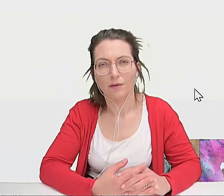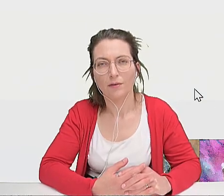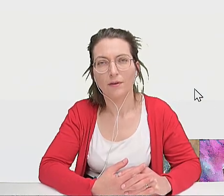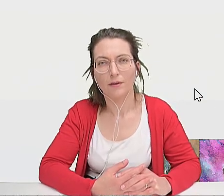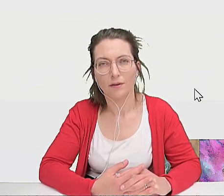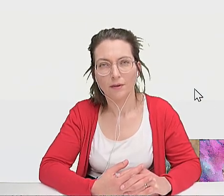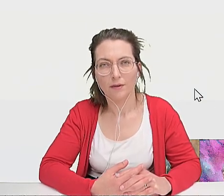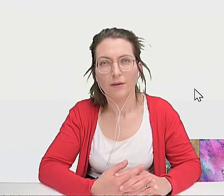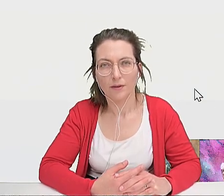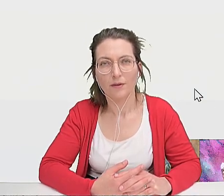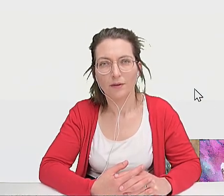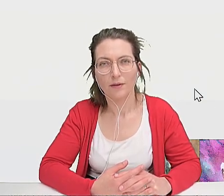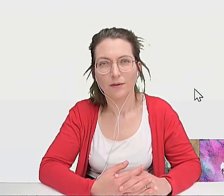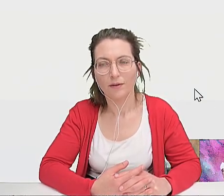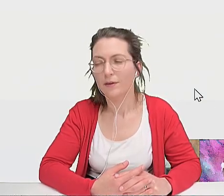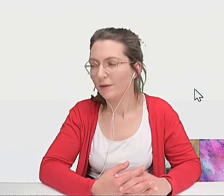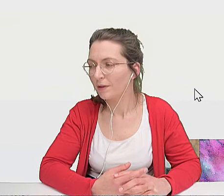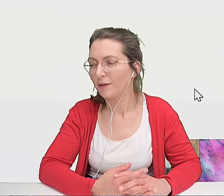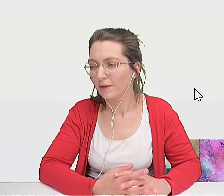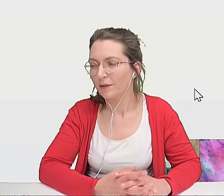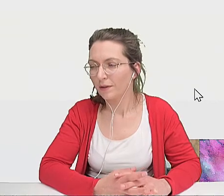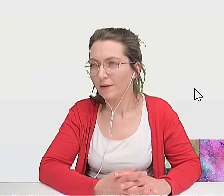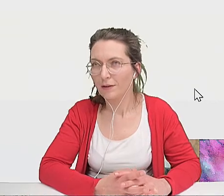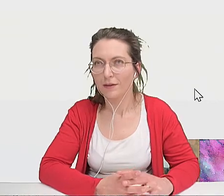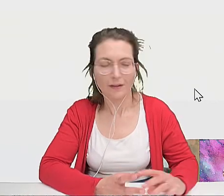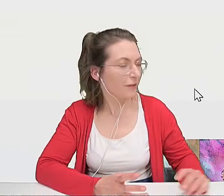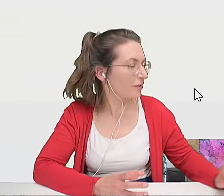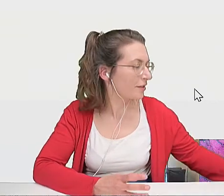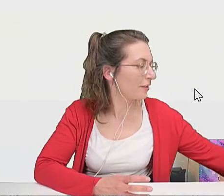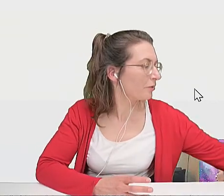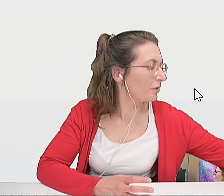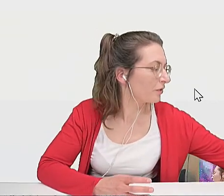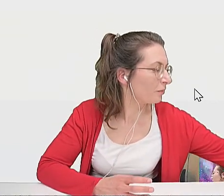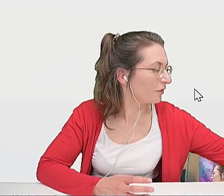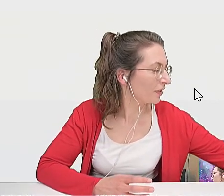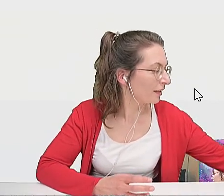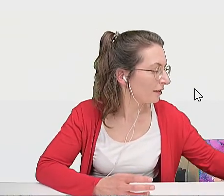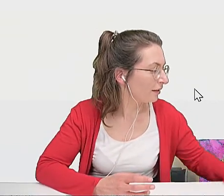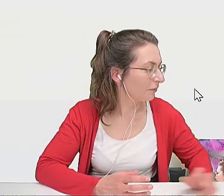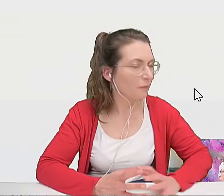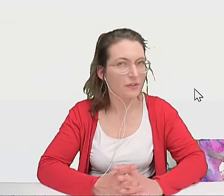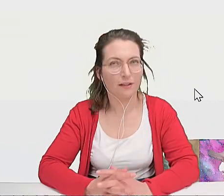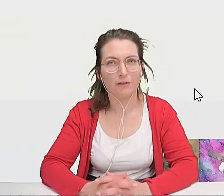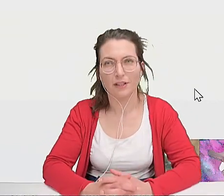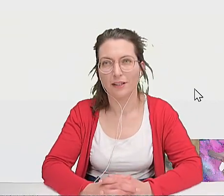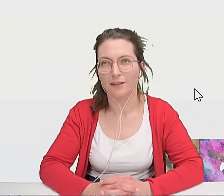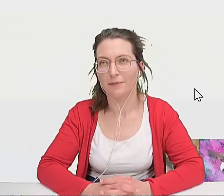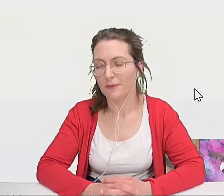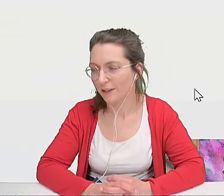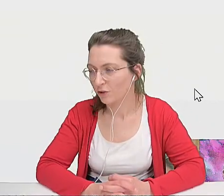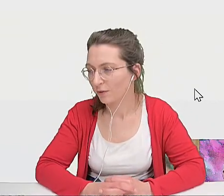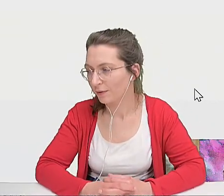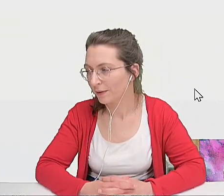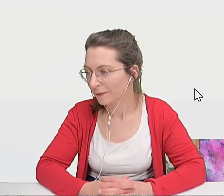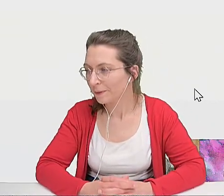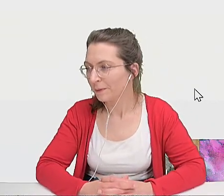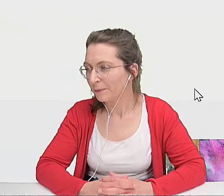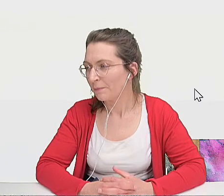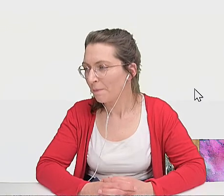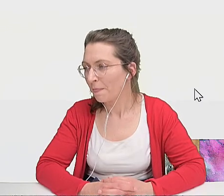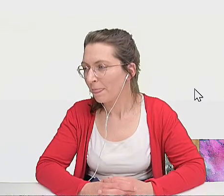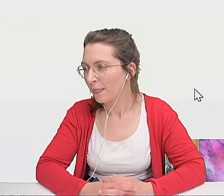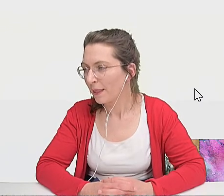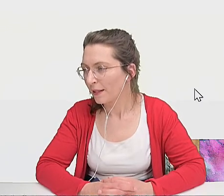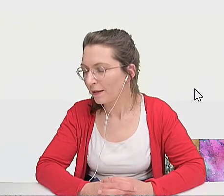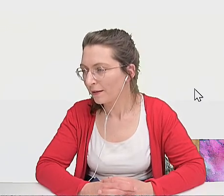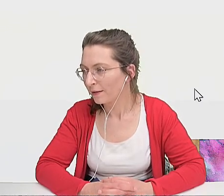okay. 1. September, jetzt habe ich was Falsches gesagt. Da ist das dann so ein bisschen übers Jahr verteilt. Ja, schön. Genau.